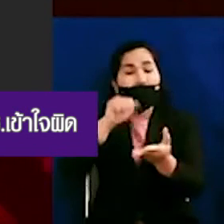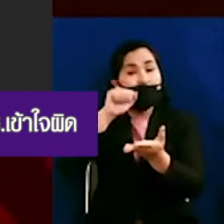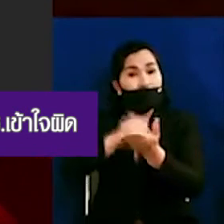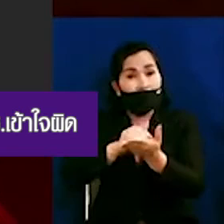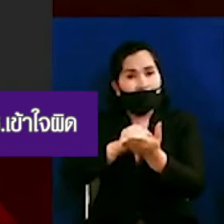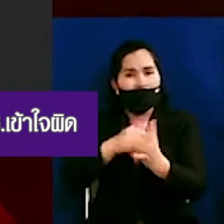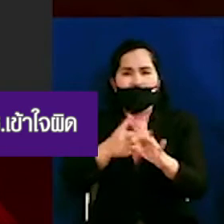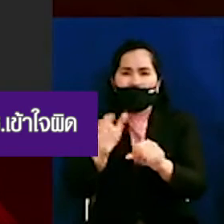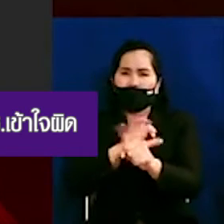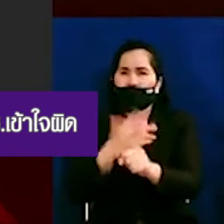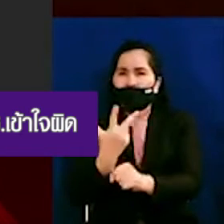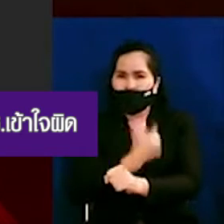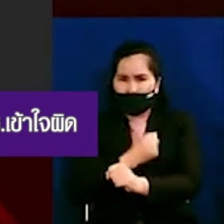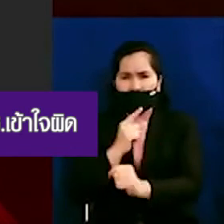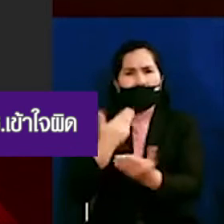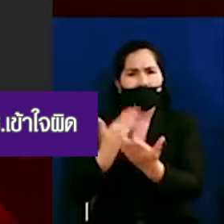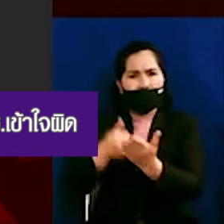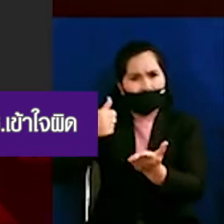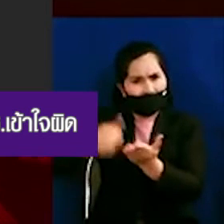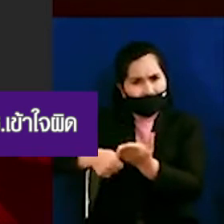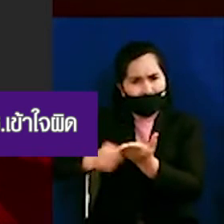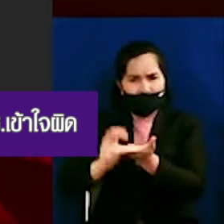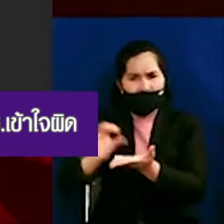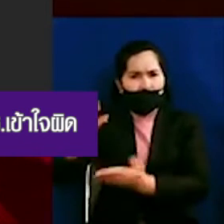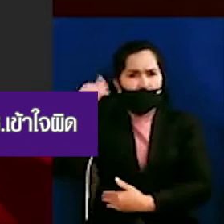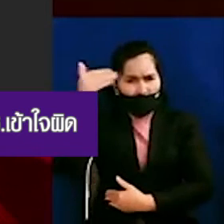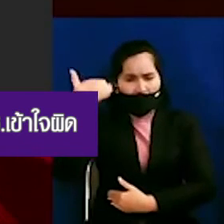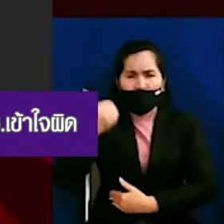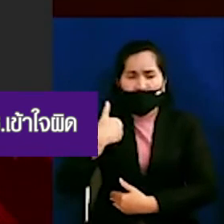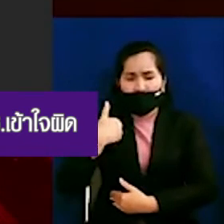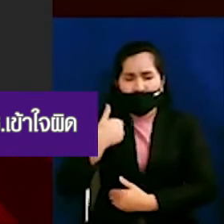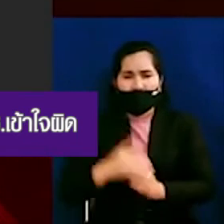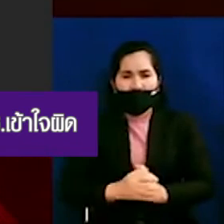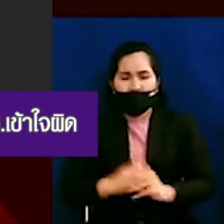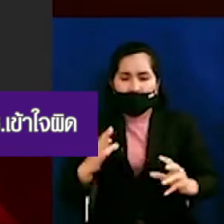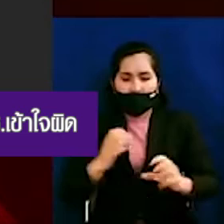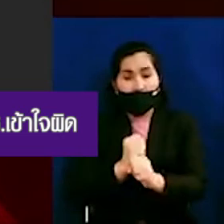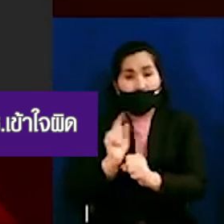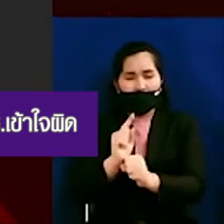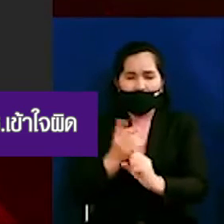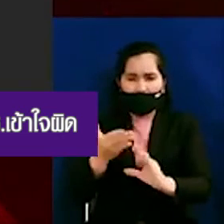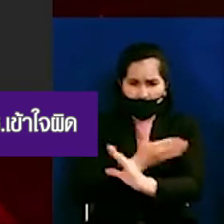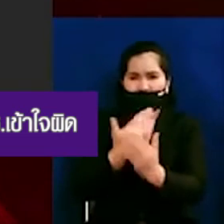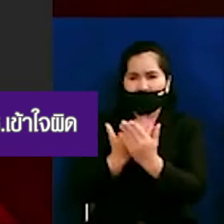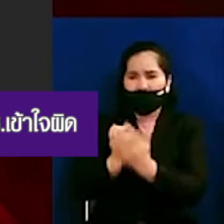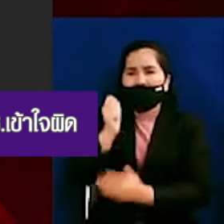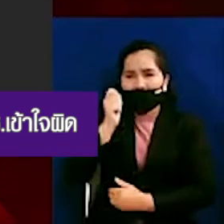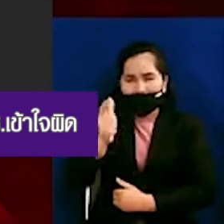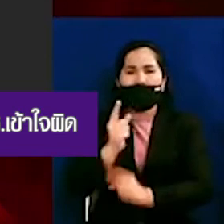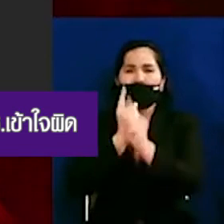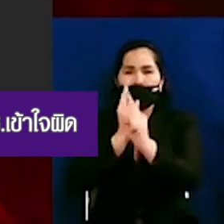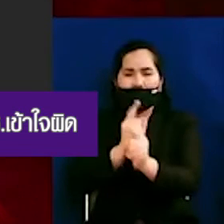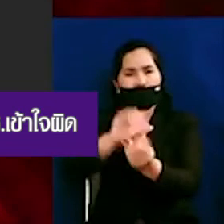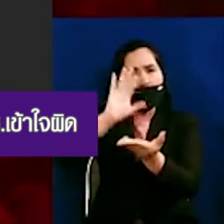มีการวางเงินมัดจำทั้งสิ้นนะครับงั้นการจองซื้อวัคซีนของไฟเตอร์ต้องมีการจ่ายเงินจองตามเงื่อนไขที่ระบุใน